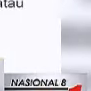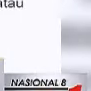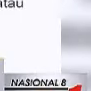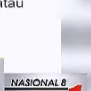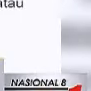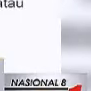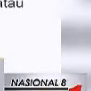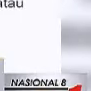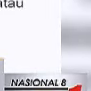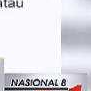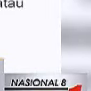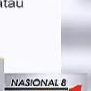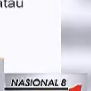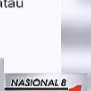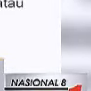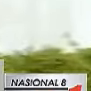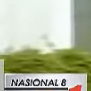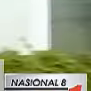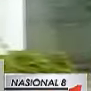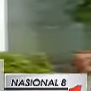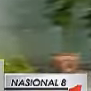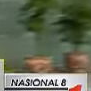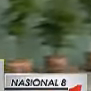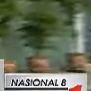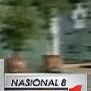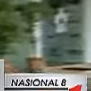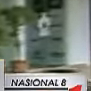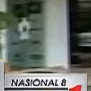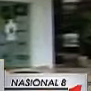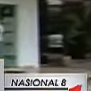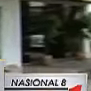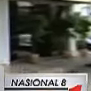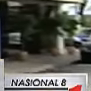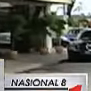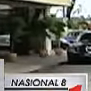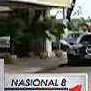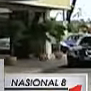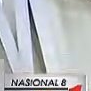Penjelasan SPRM tamatkan isu pena pemacu.